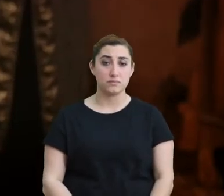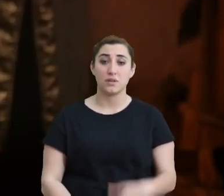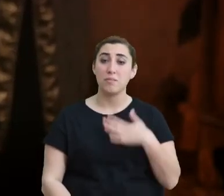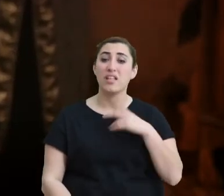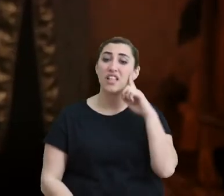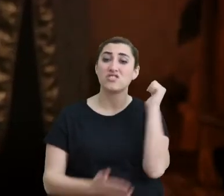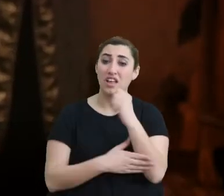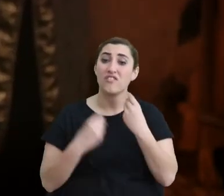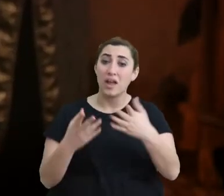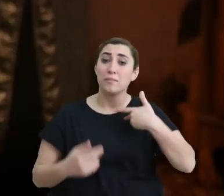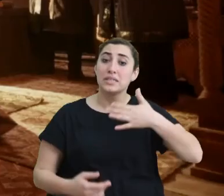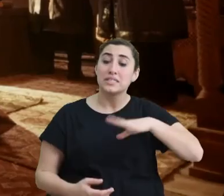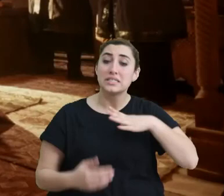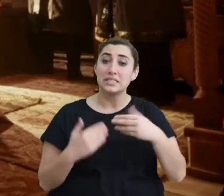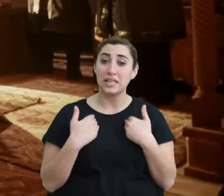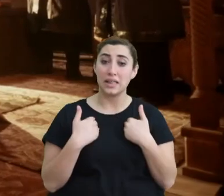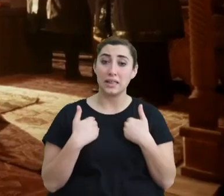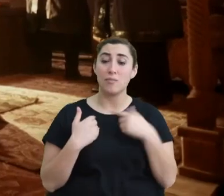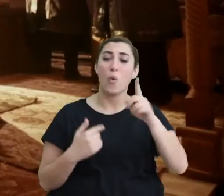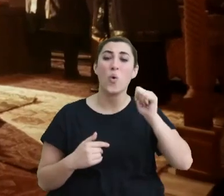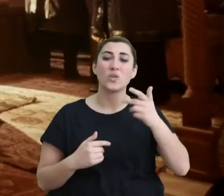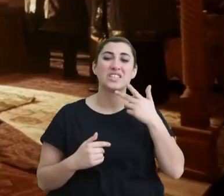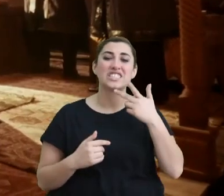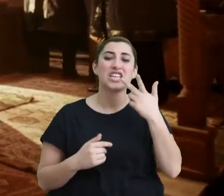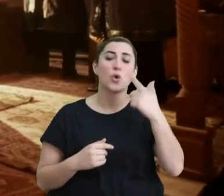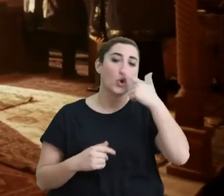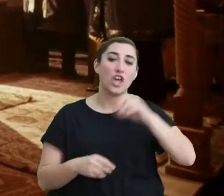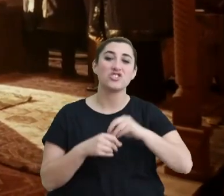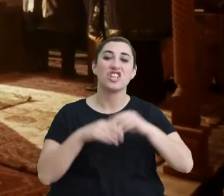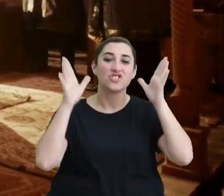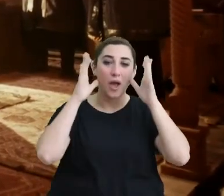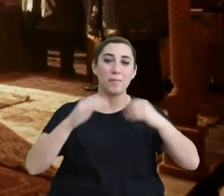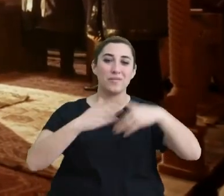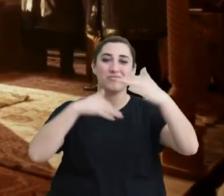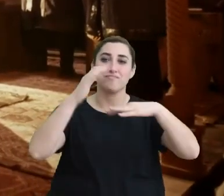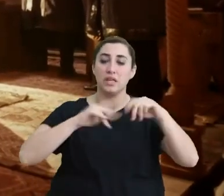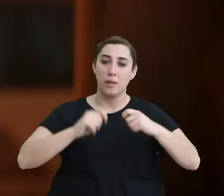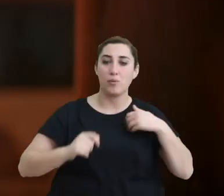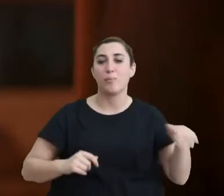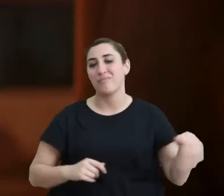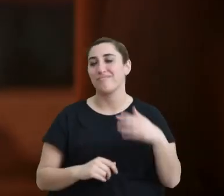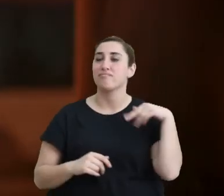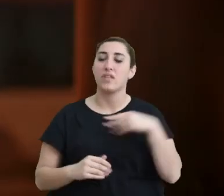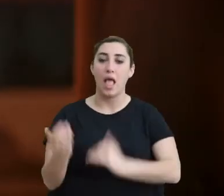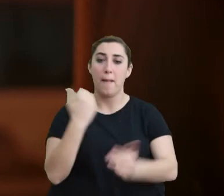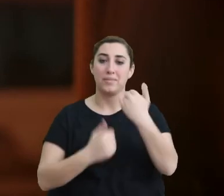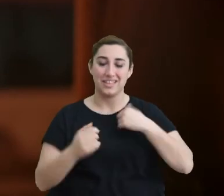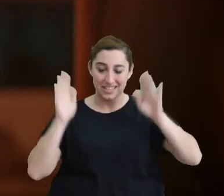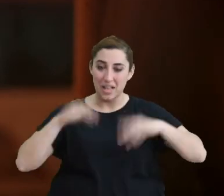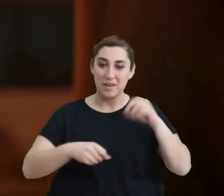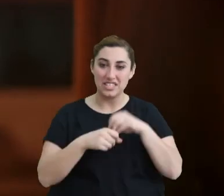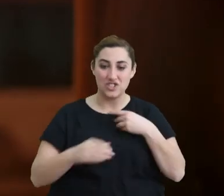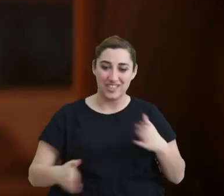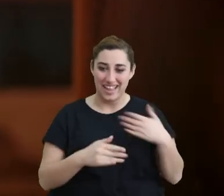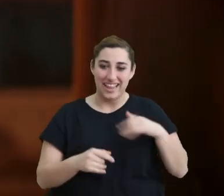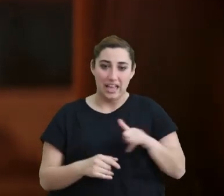Ben yalnız yardım etmek isterdim. O gün Sarıcalar Köyü caminin minberini yapmaktan dönmekteydim. abdestimi alıp namaz kılmak için